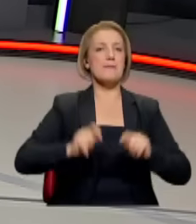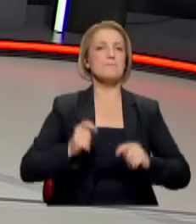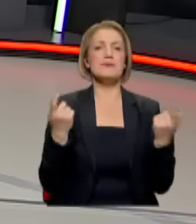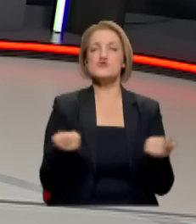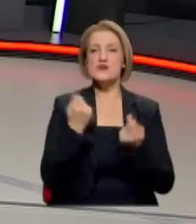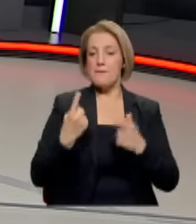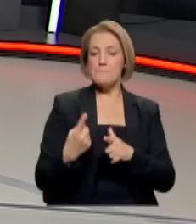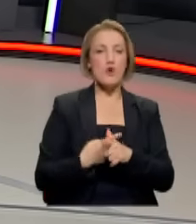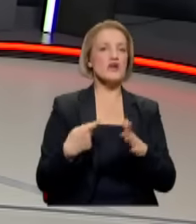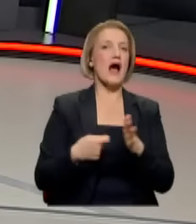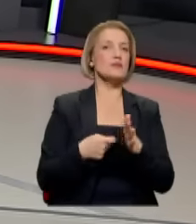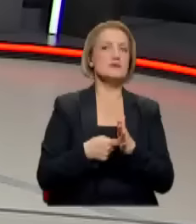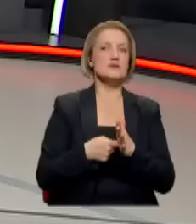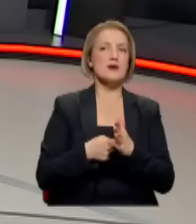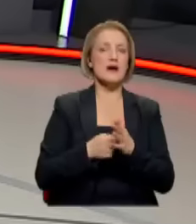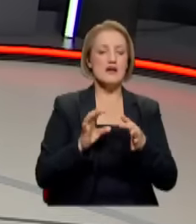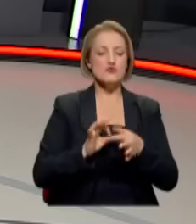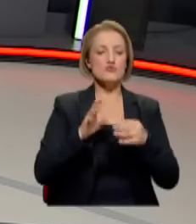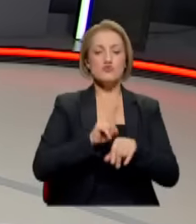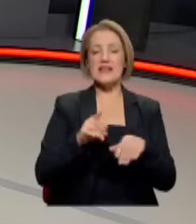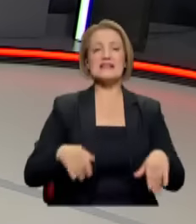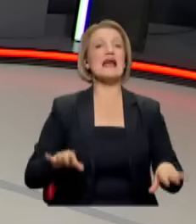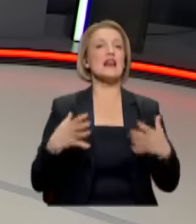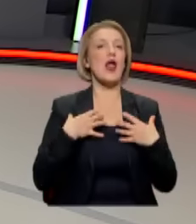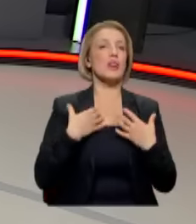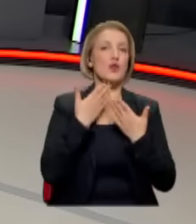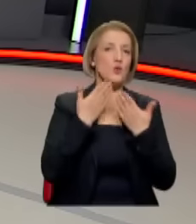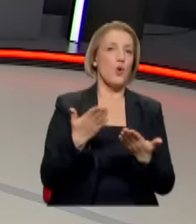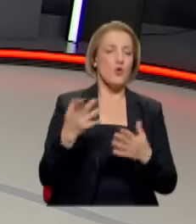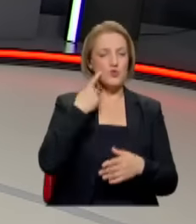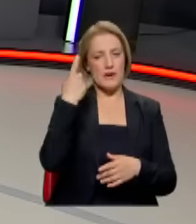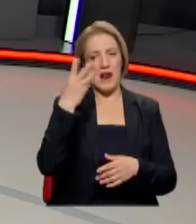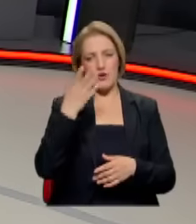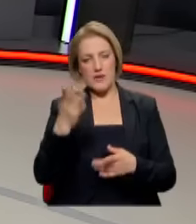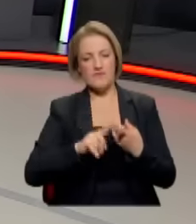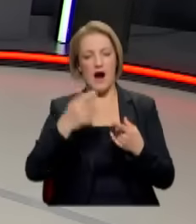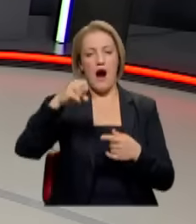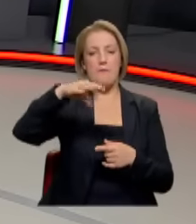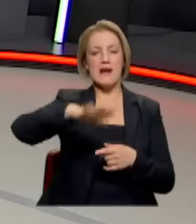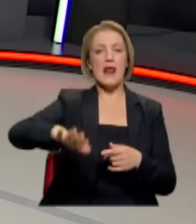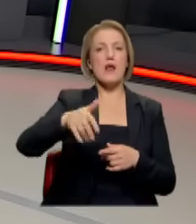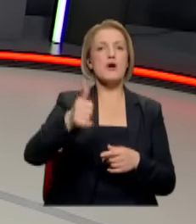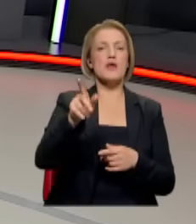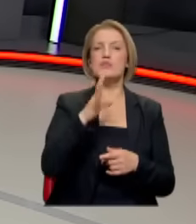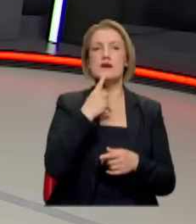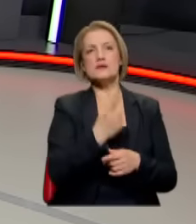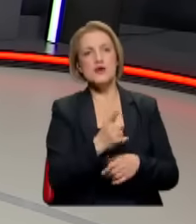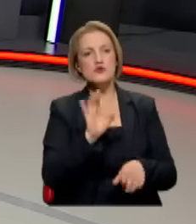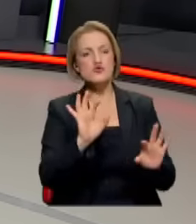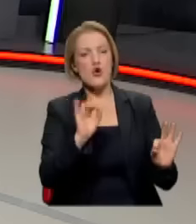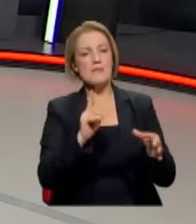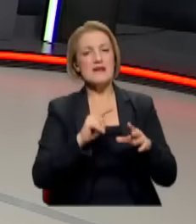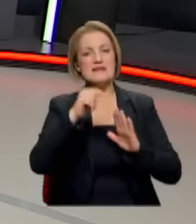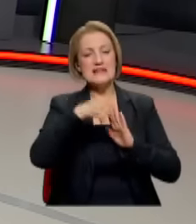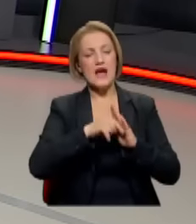çalıştıkları projenin adı Aslında açılım değildi kendileri söylüyorlar Cumhurbaşkanı Erdoğan cumhurbaşkanı ve AK Parti Genel Başkanı Erdoğan ne dedi şöyle bir